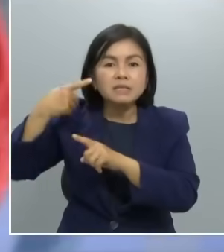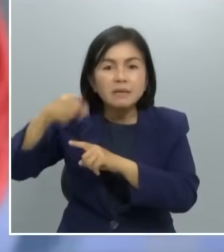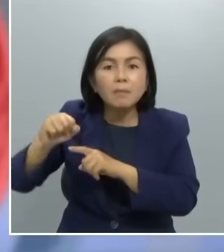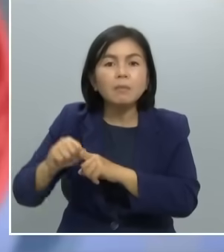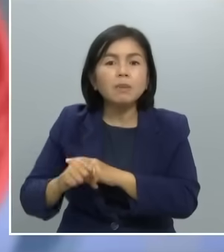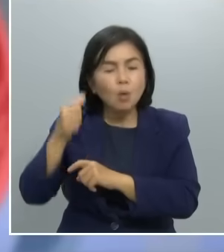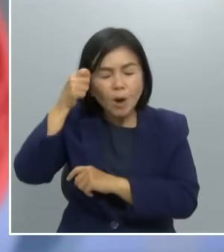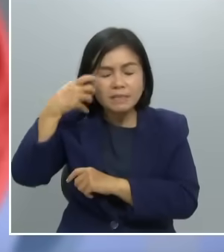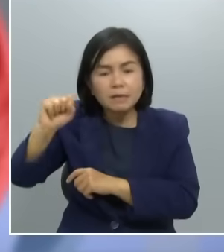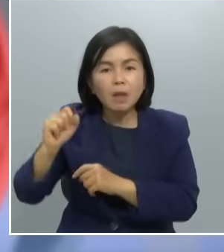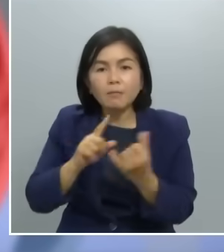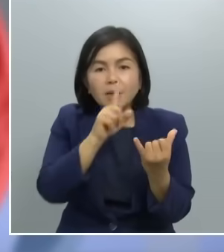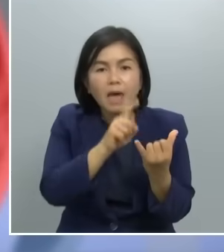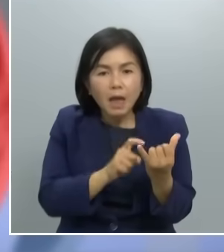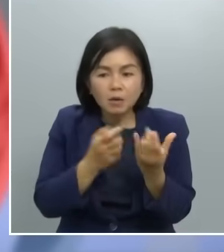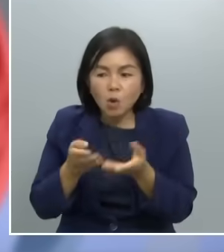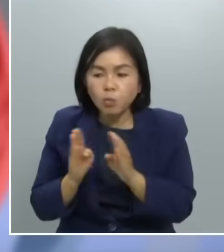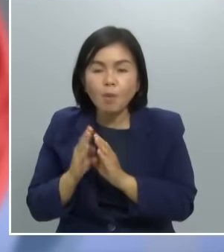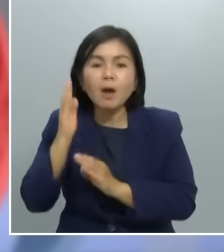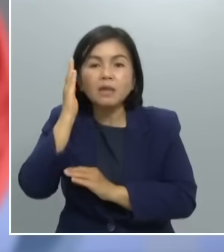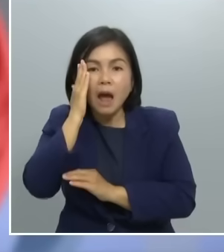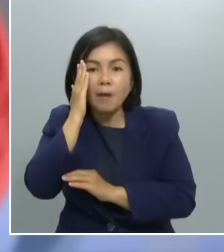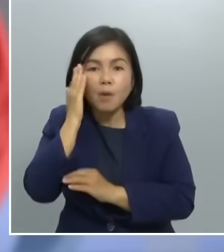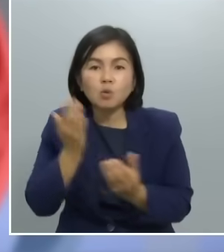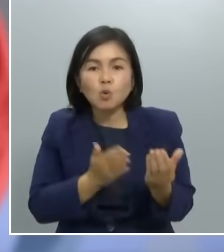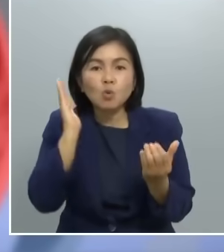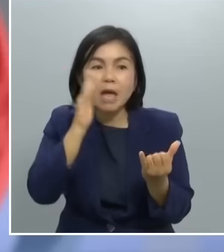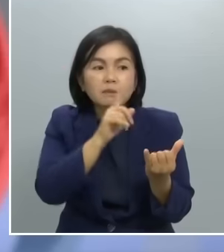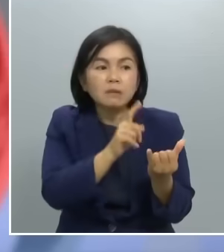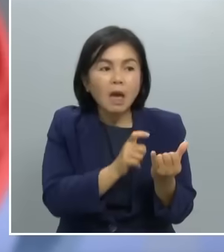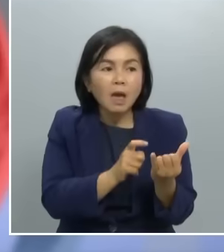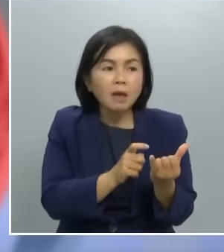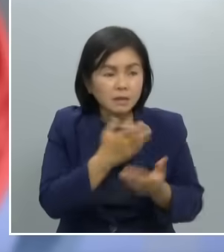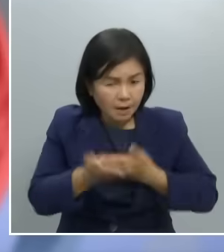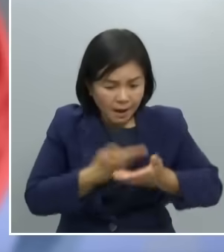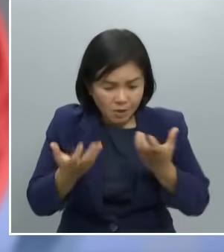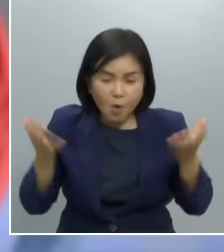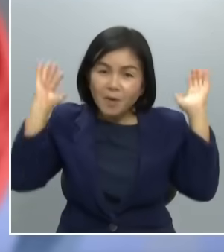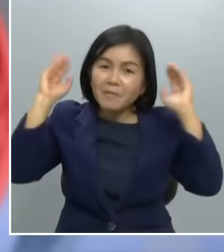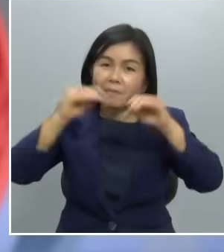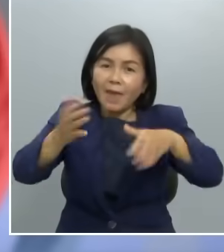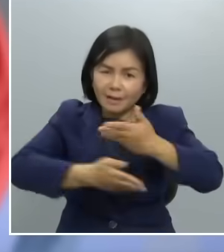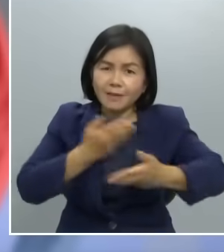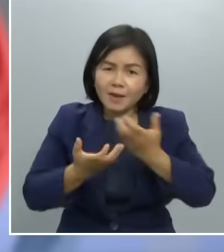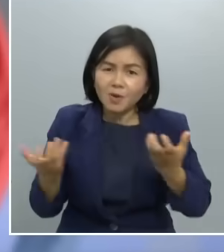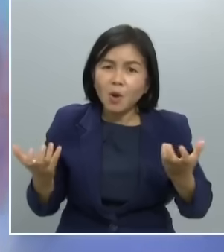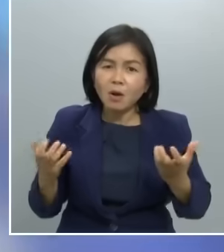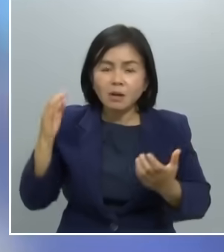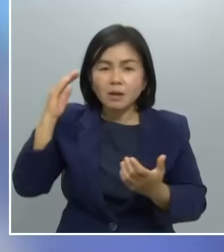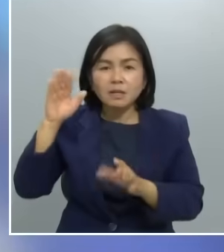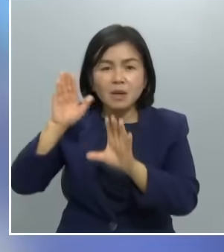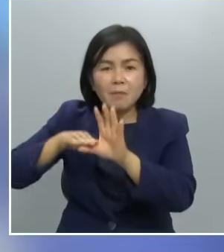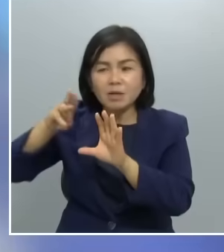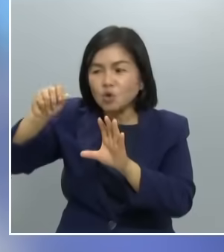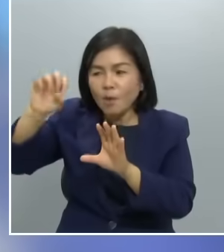ะทางครอบครัวได้รับแจ้งว่าคุณปกรณ์เสียชีวิตนะคะ เนี่ยฮะ เนี่ยค่ะ สดๆนะครับครั้งคือโป๊ะสง